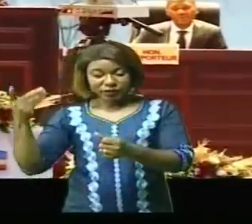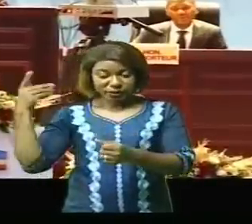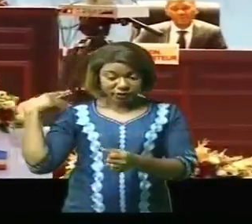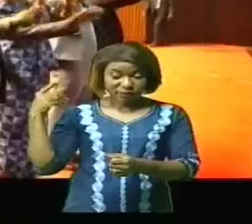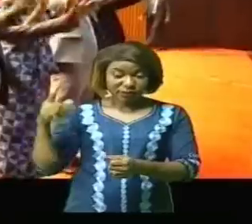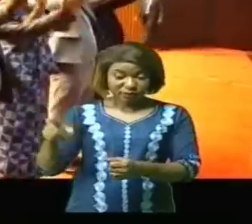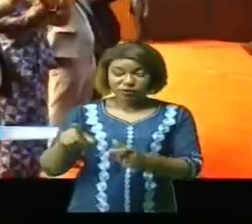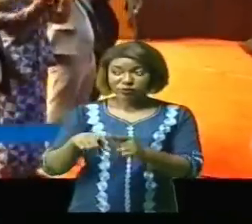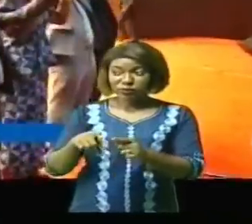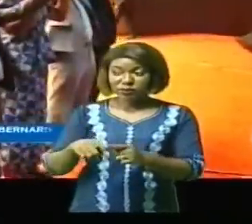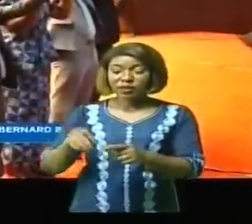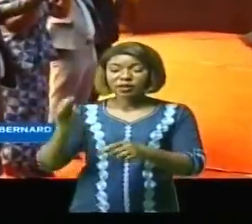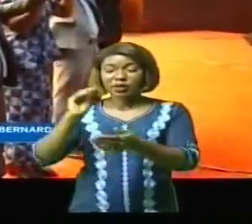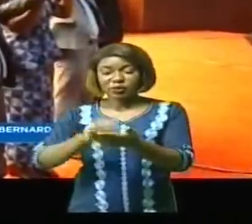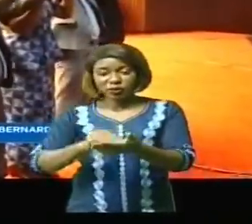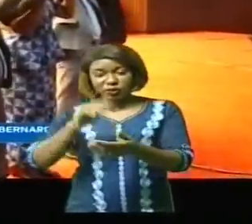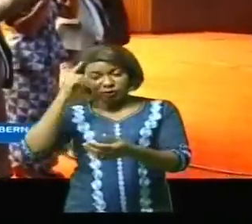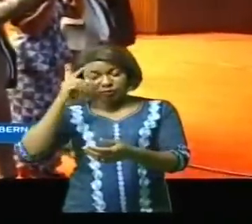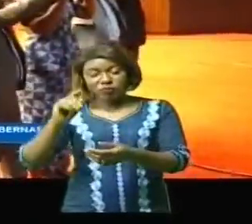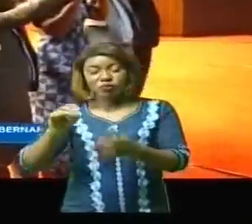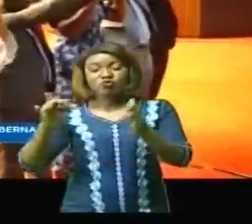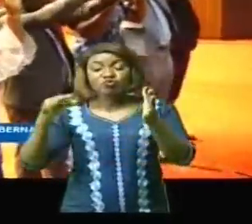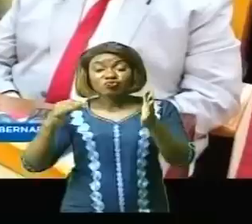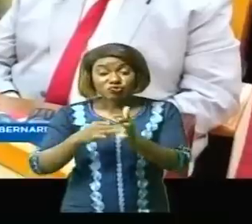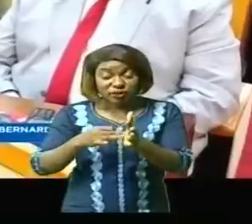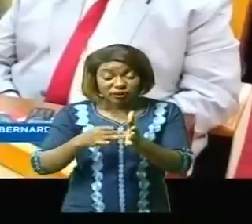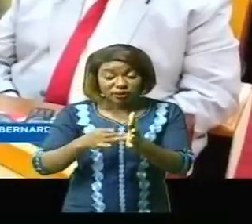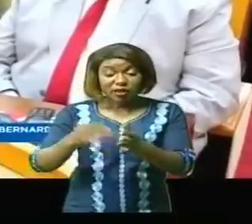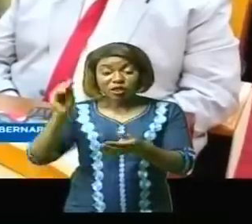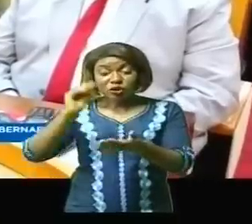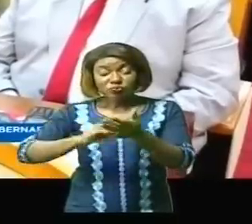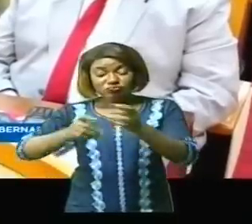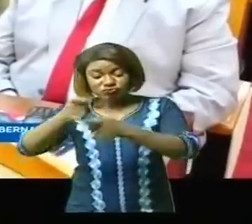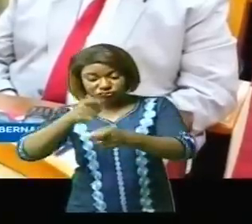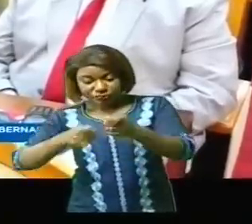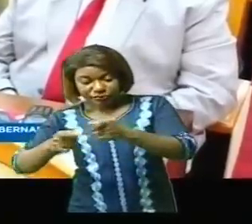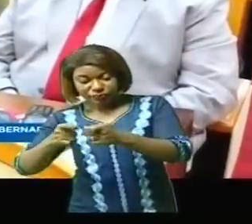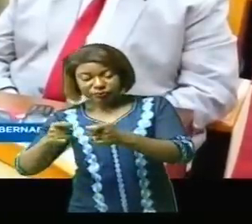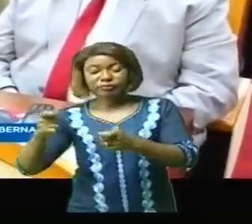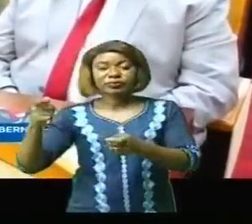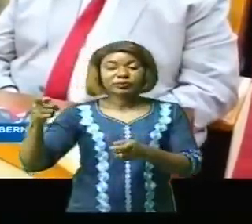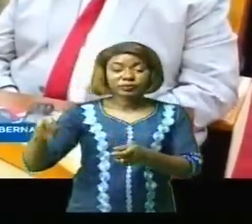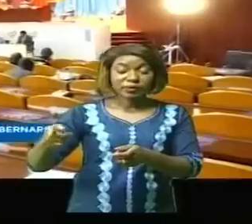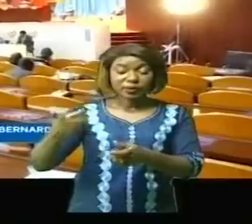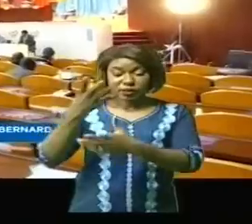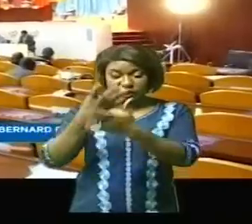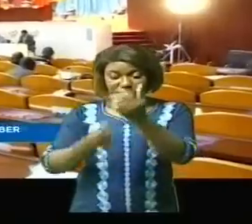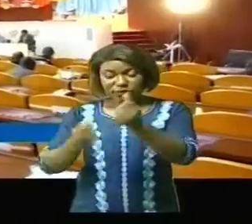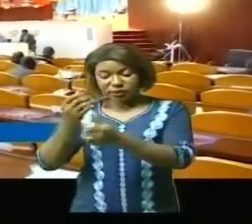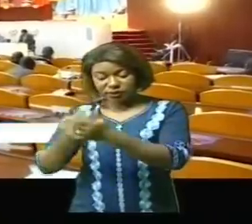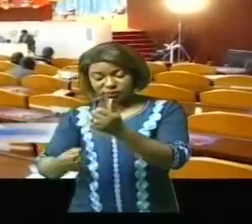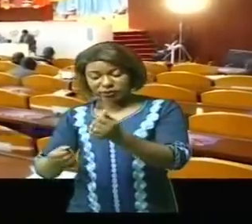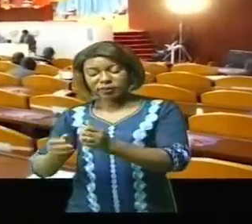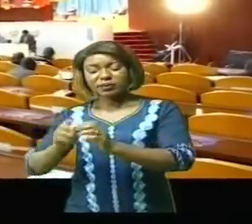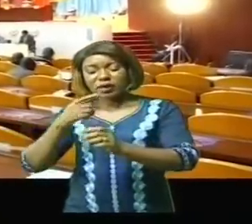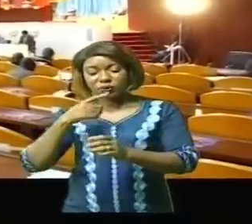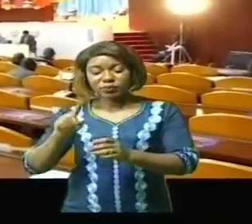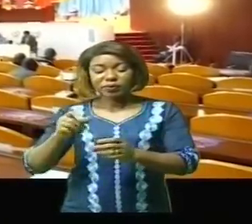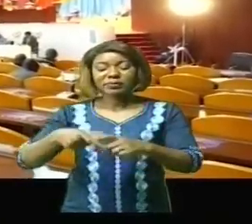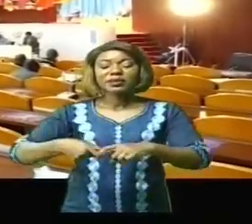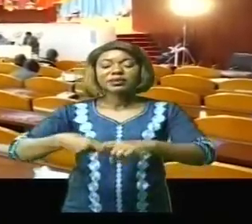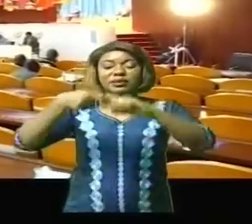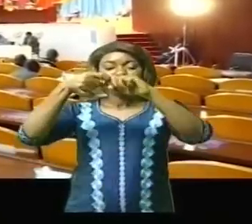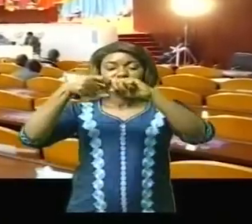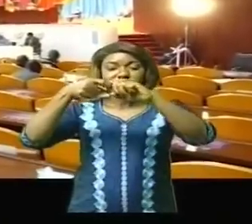suppléants ont vu leur mandat validé en remplacement de députés ayant opté pour des fonctions incompatibles au mandat